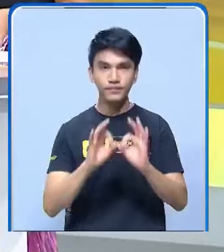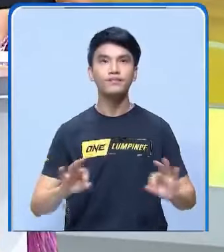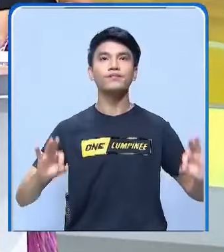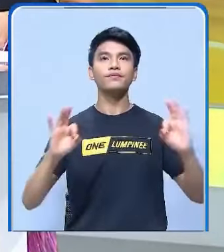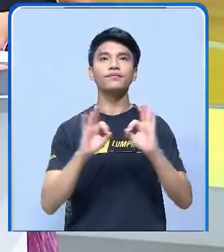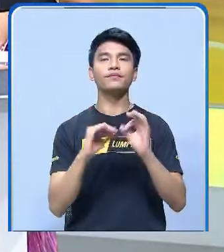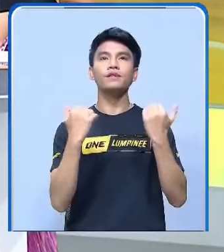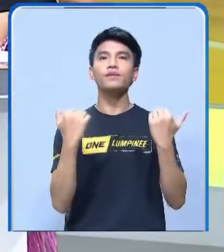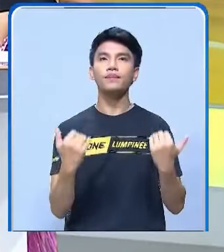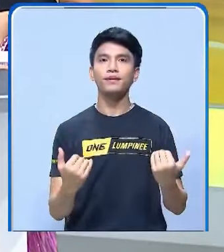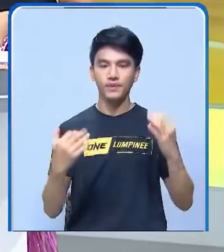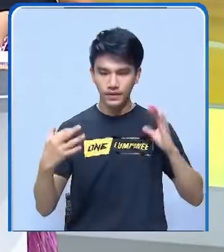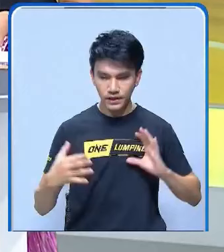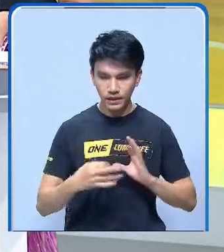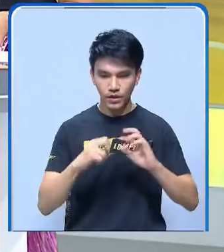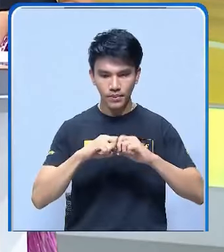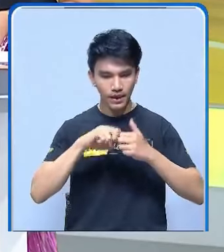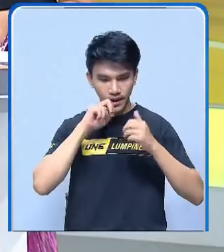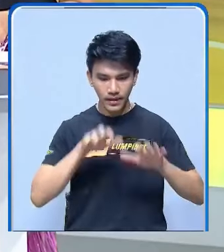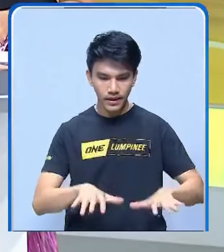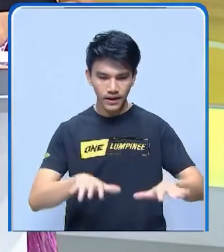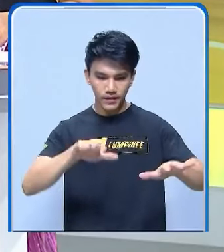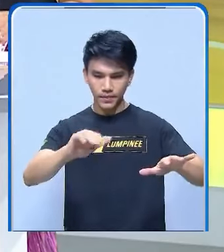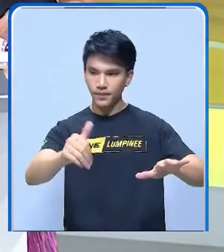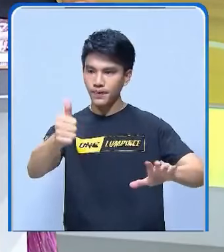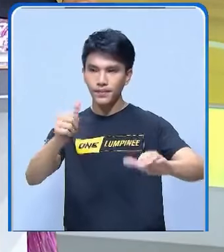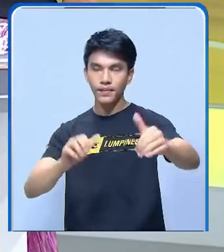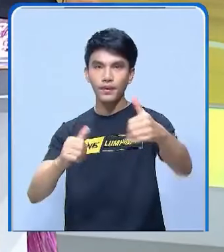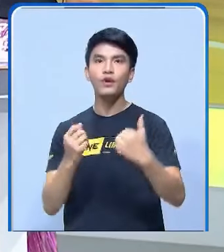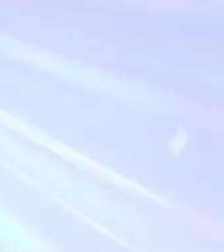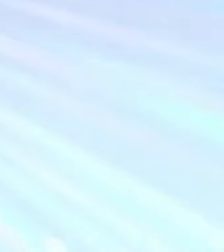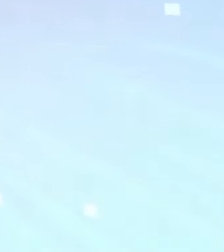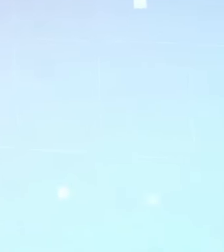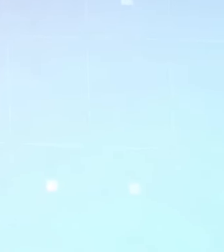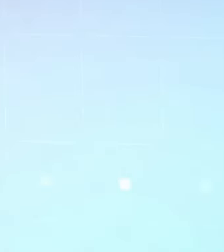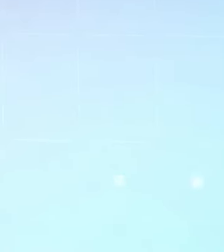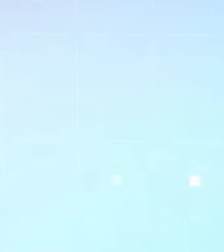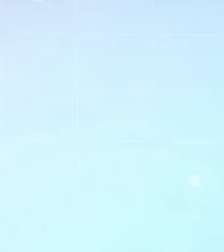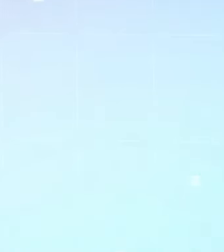งๆนะครับและตอนนี้เรื่องของปัญหาน้ำท่วมการฟื้นฟูเยียวยาก็เป็นเรื่องเร่งด่วนเหมือนกัน